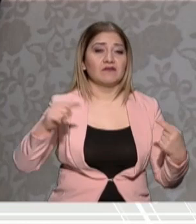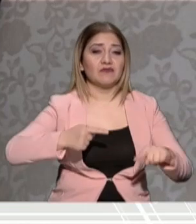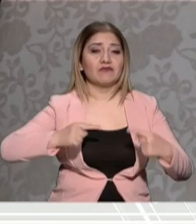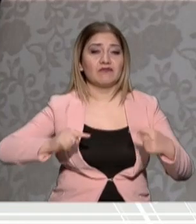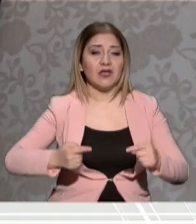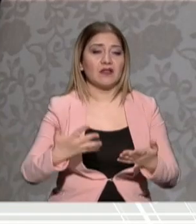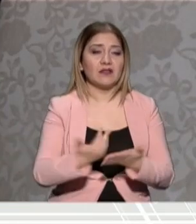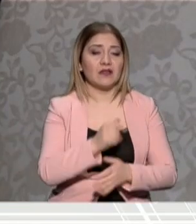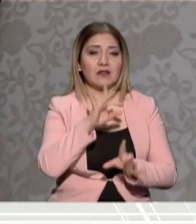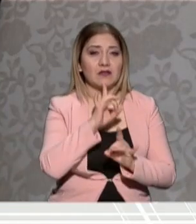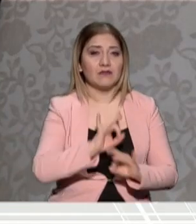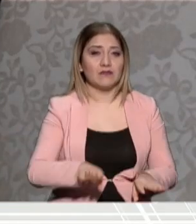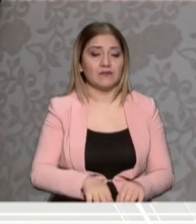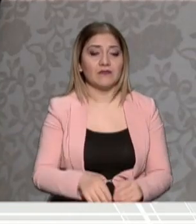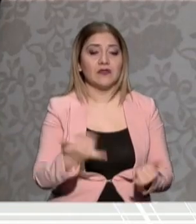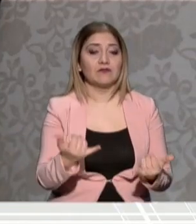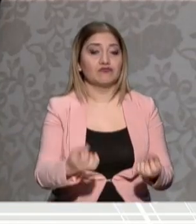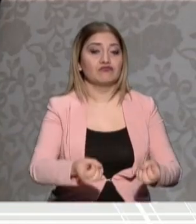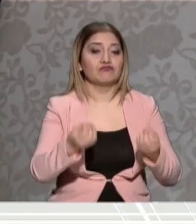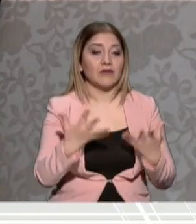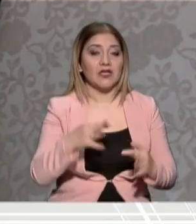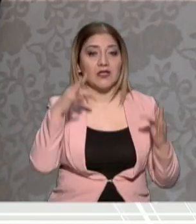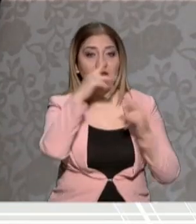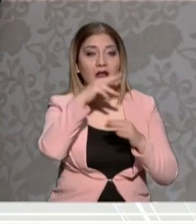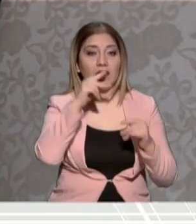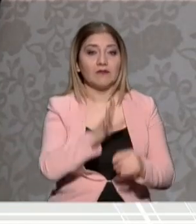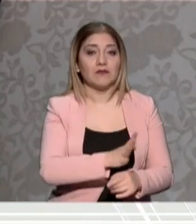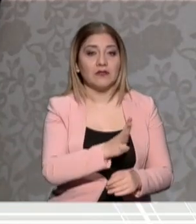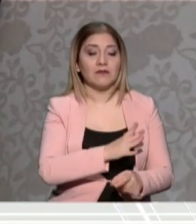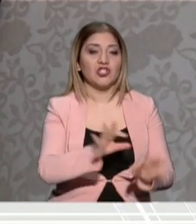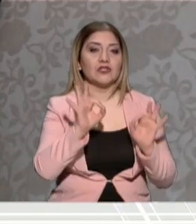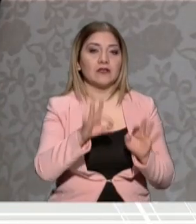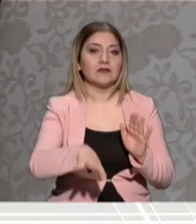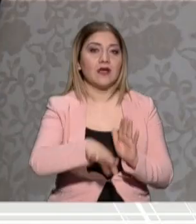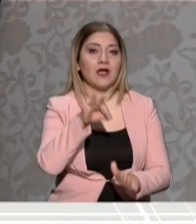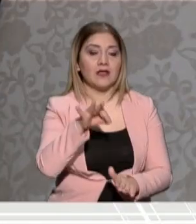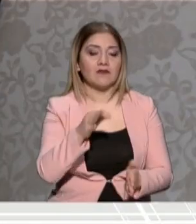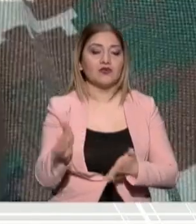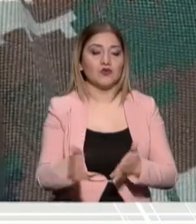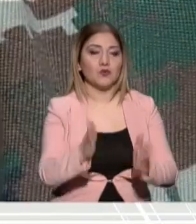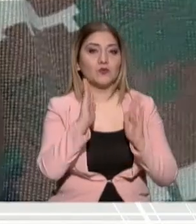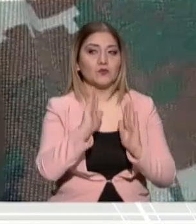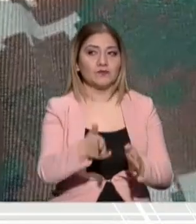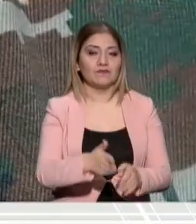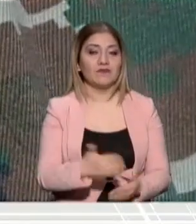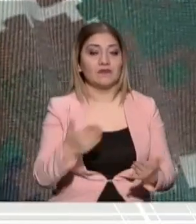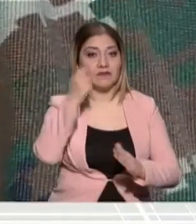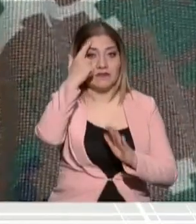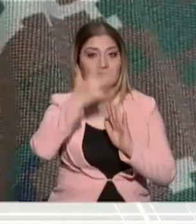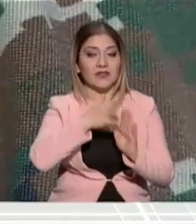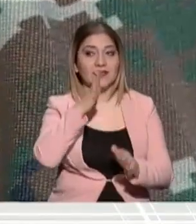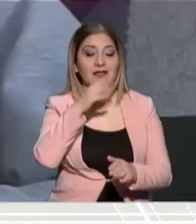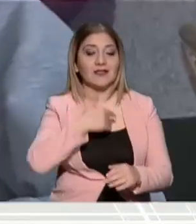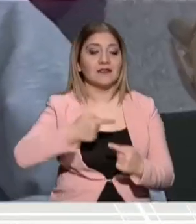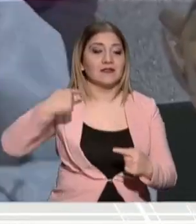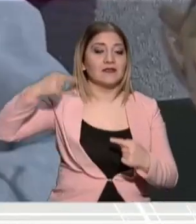լինի։ Հիմա ընդամենը պետք է սխալների վրա ճիշտ ուղին գտնել ու շարունակել այդ ուղությամբ։ Հենց հասկացանք տարիների